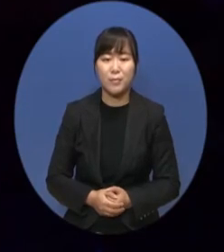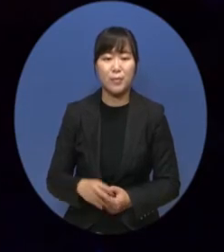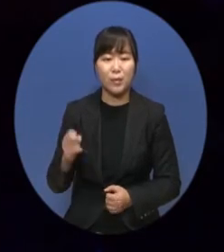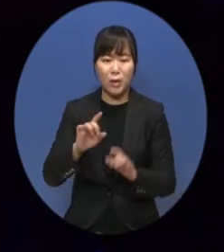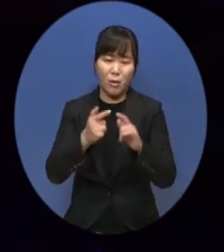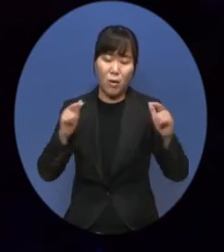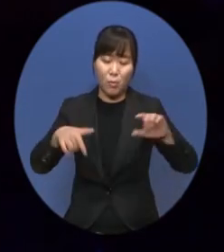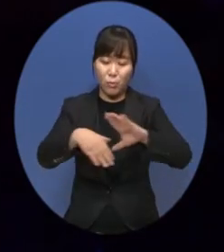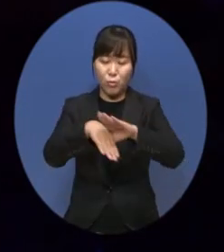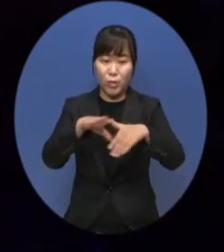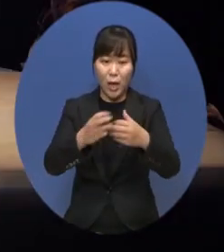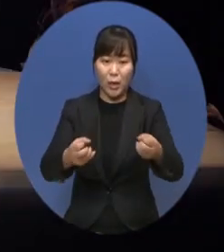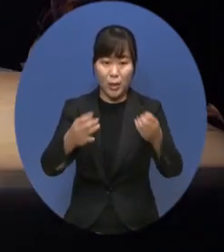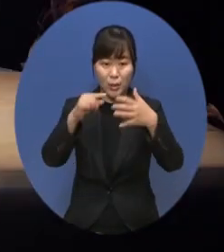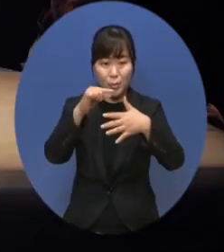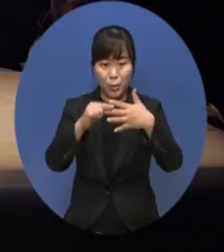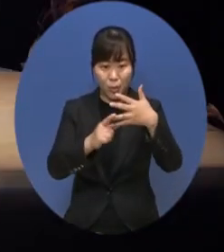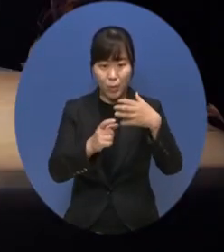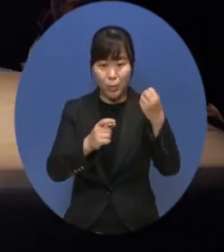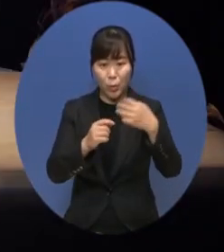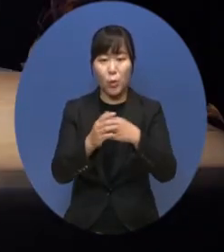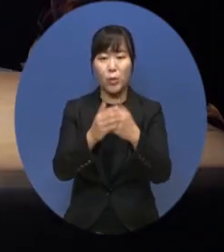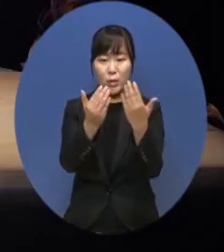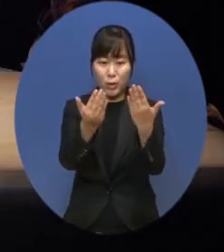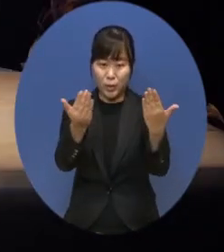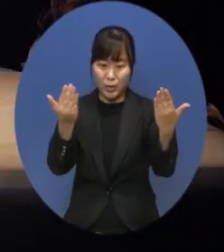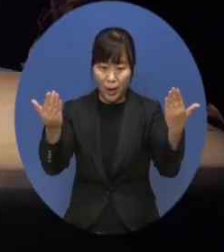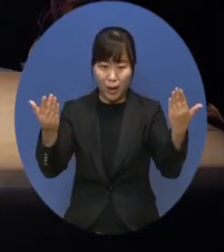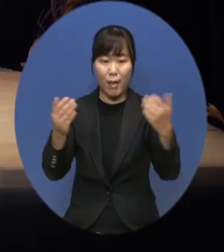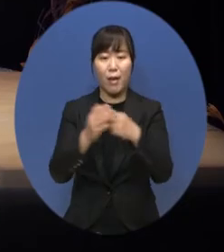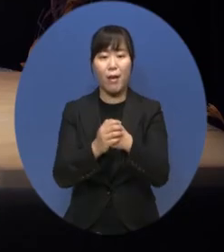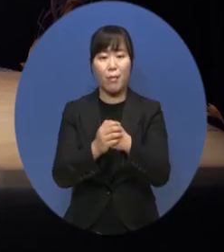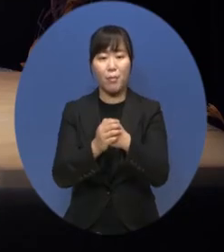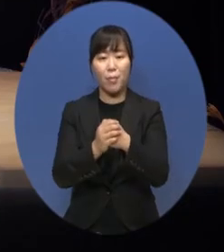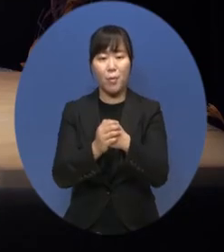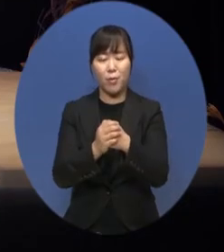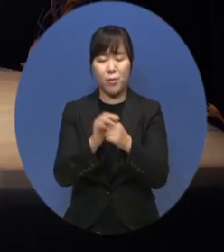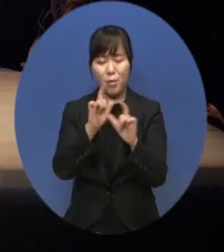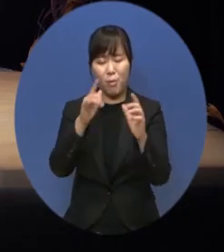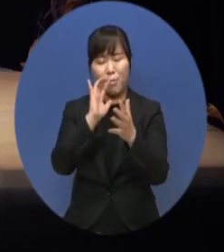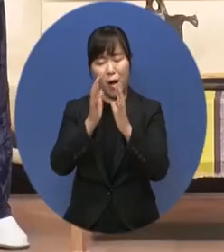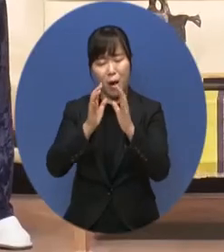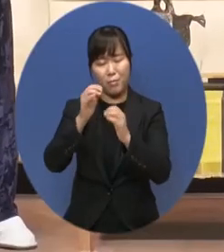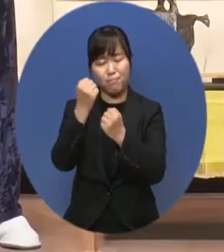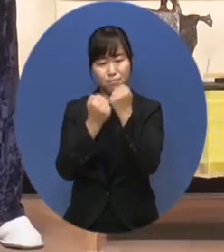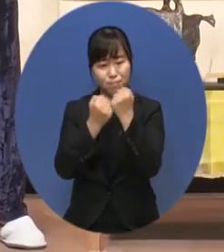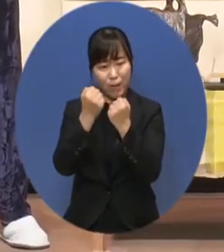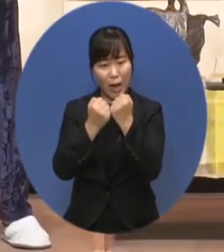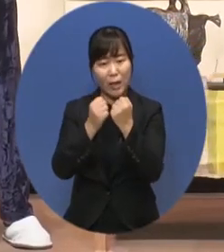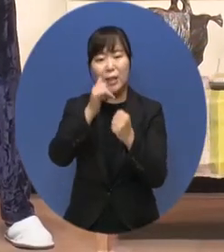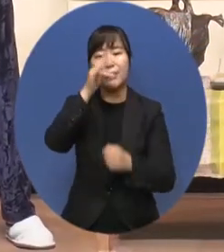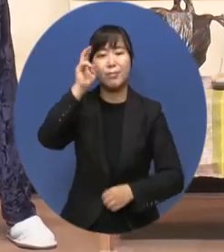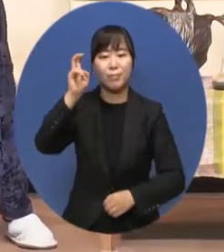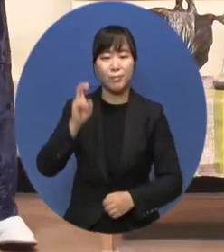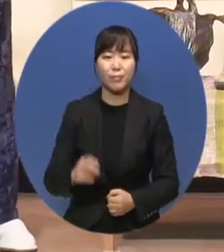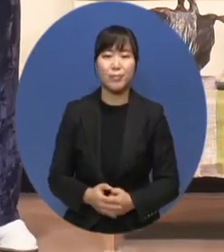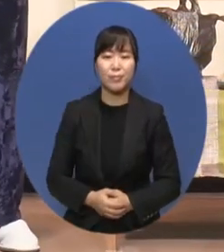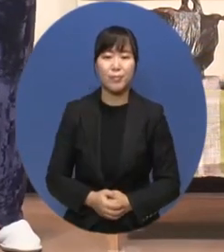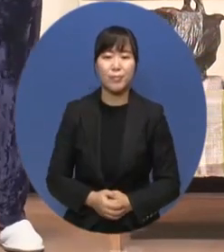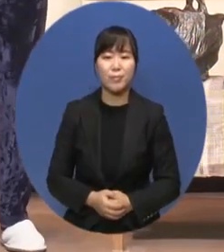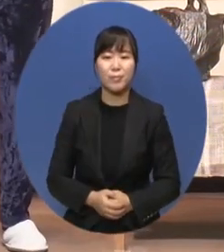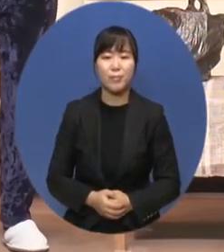아울러 다양한 문화 행사 프로그램, 전시회, 학술 토론회 등이 진행될 예정입니다.